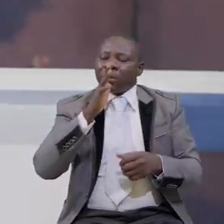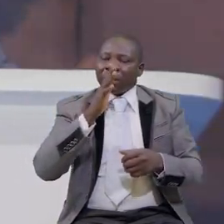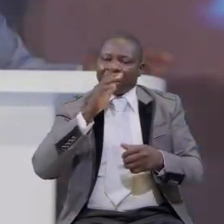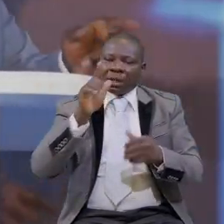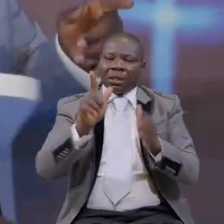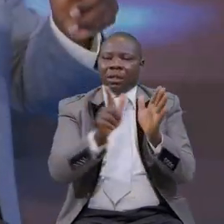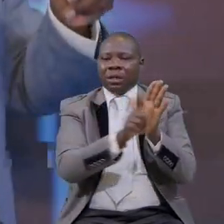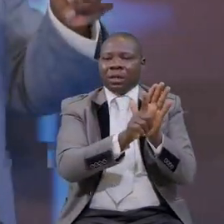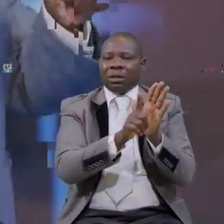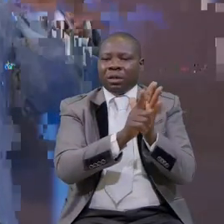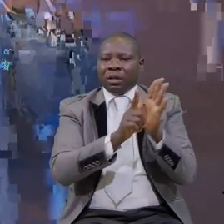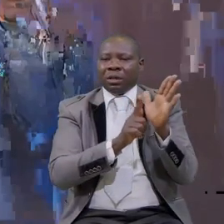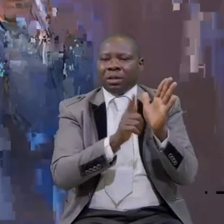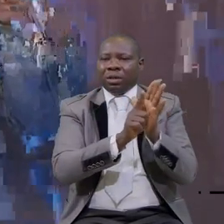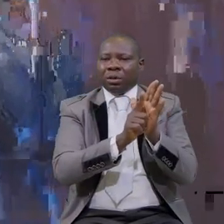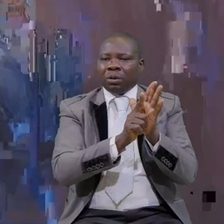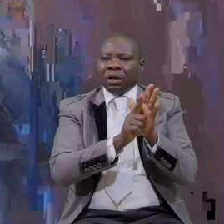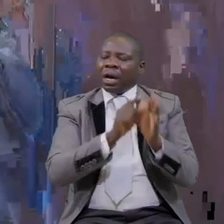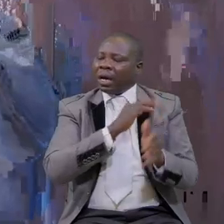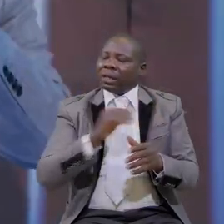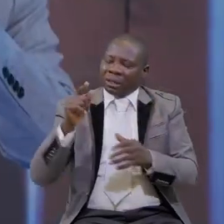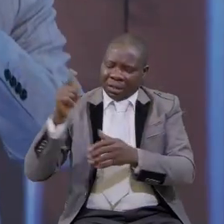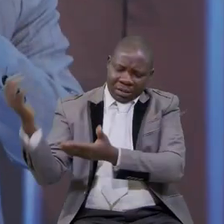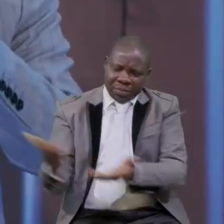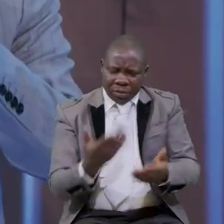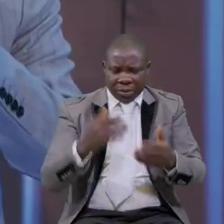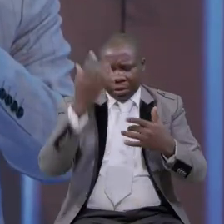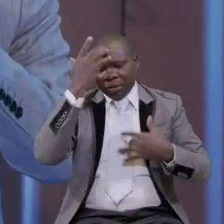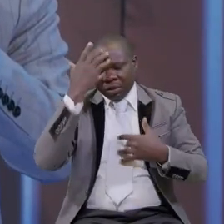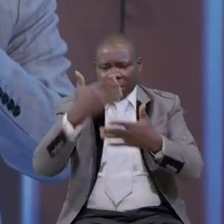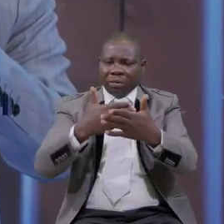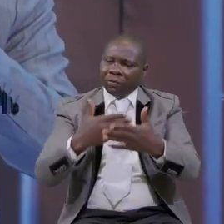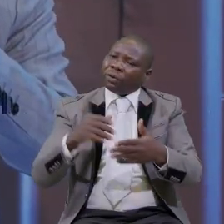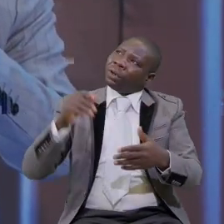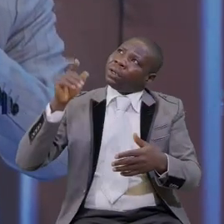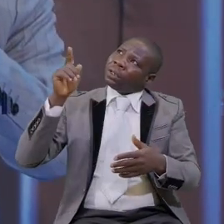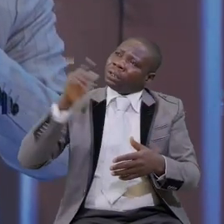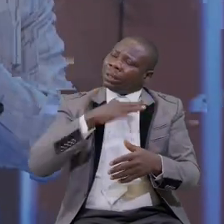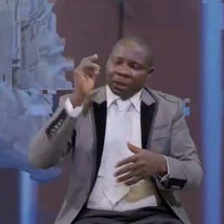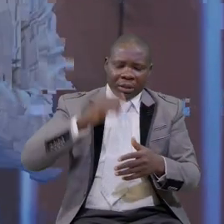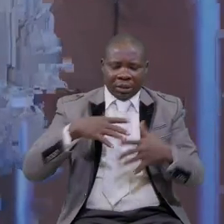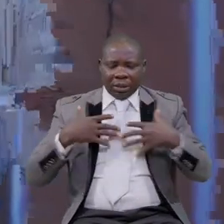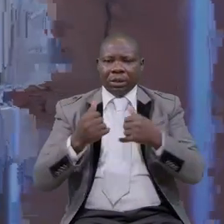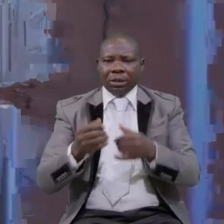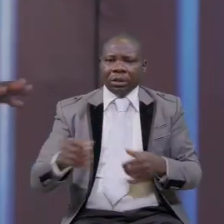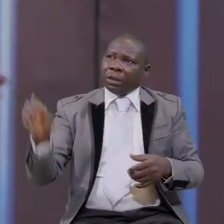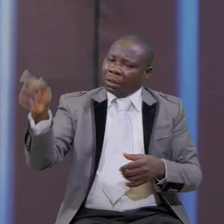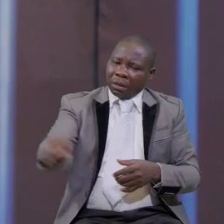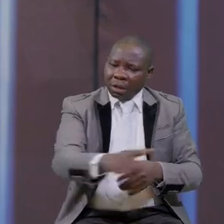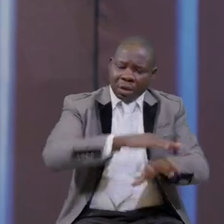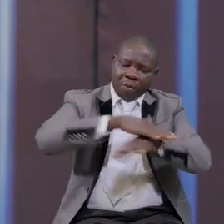que tous les malades sont amenés devant lui. Et il a déclaré la parole et il les a tous guéris par sa